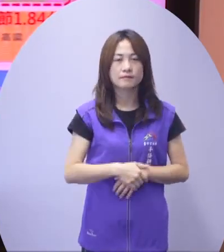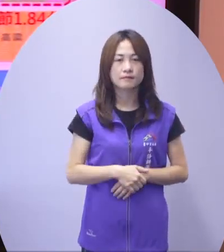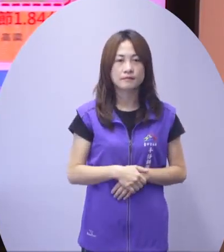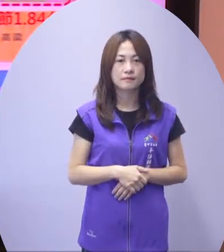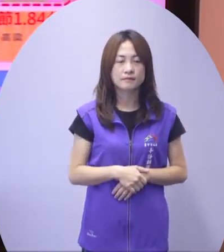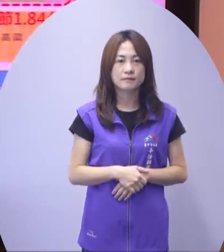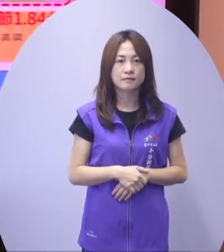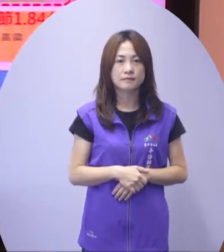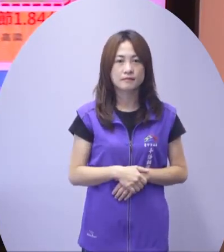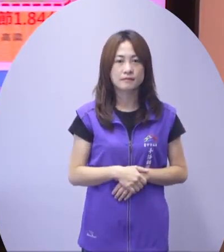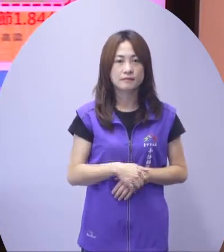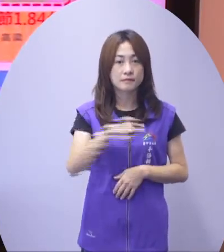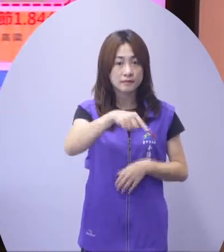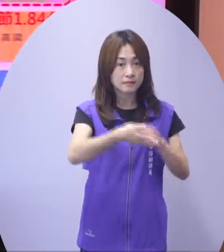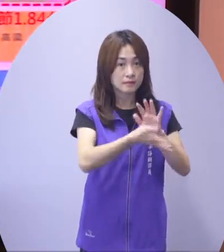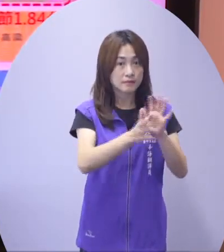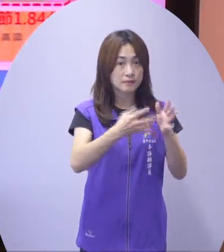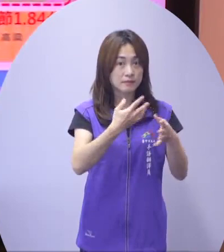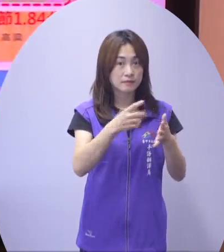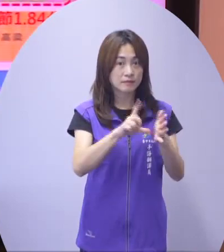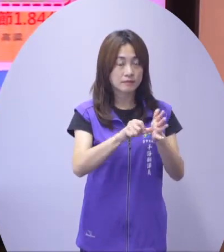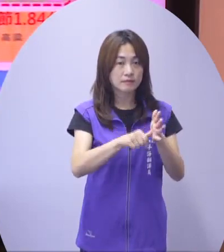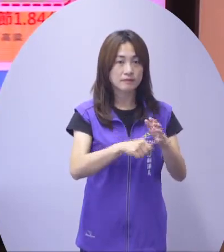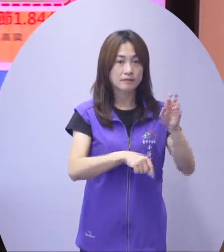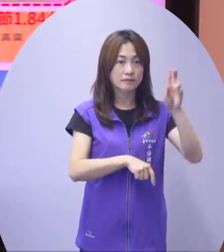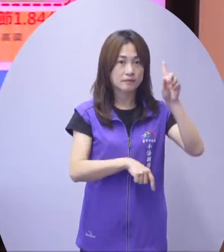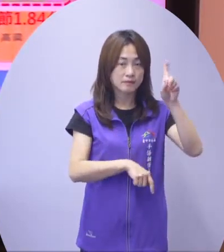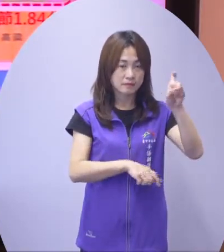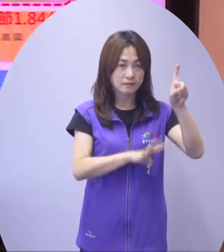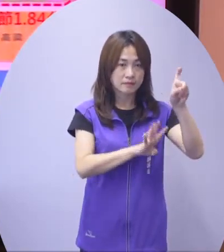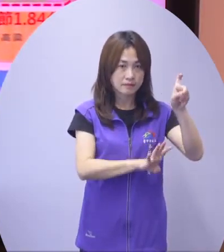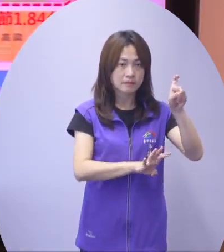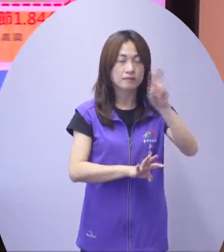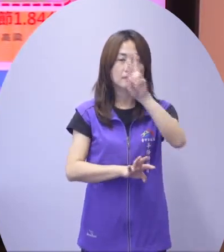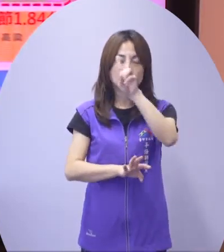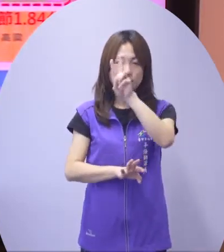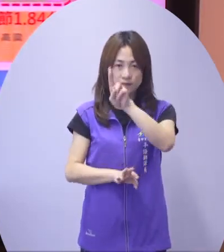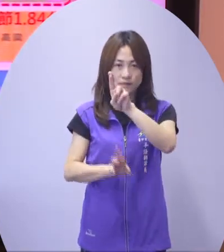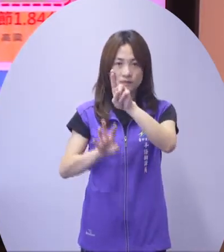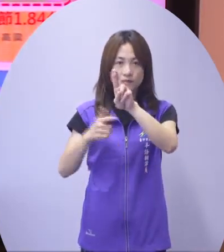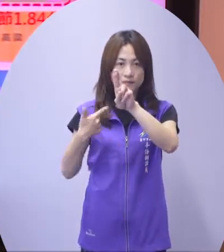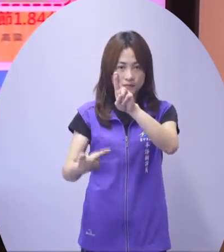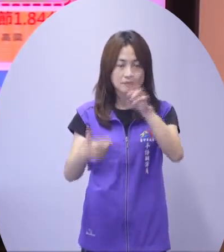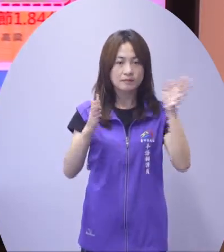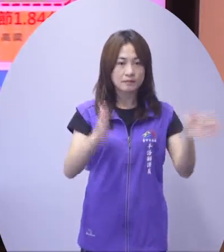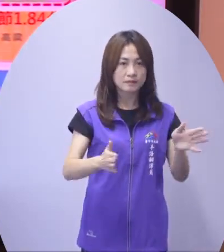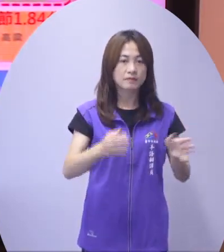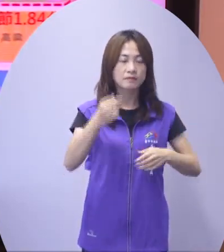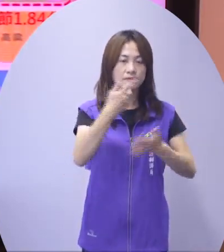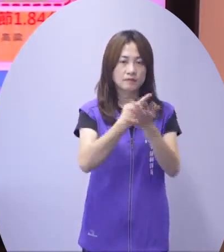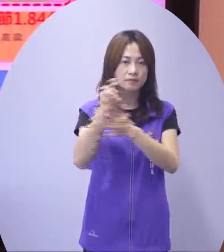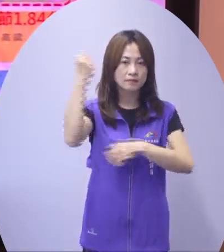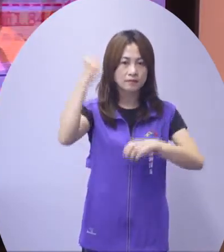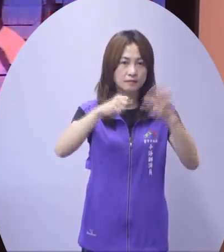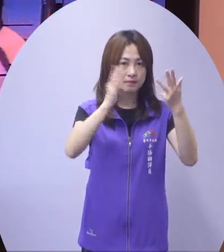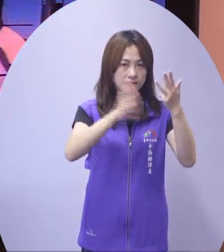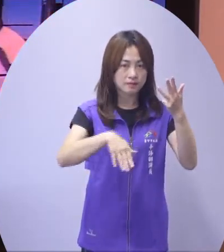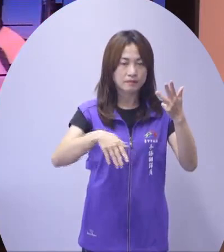们策展整个展览的时间哦，是11月4号到12月6号，23天，每天早上8点半到